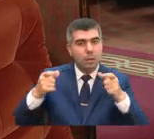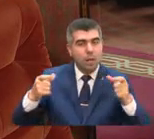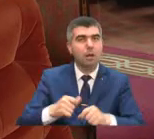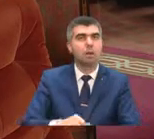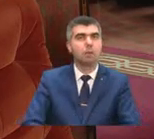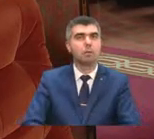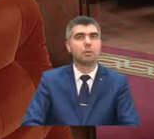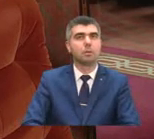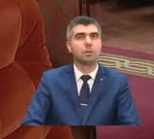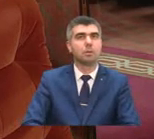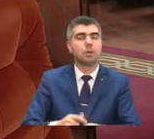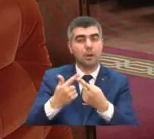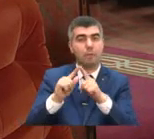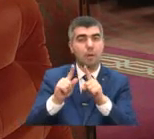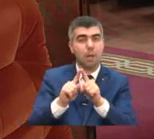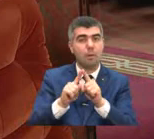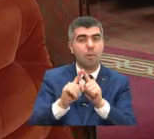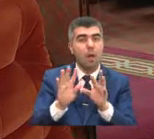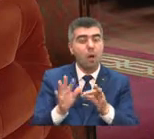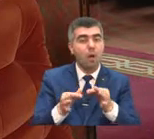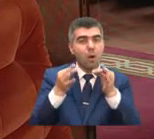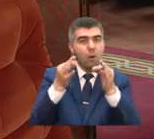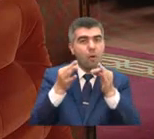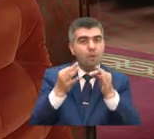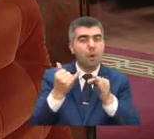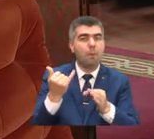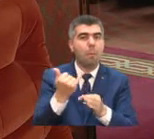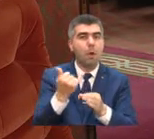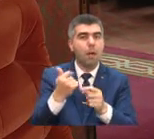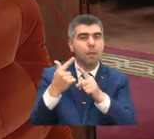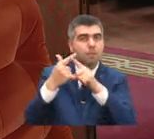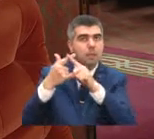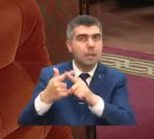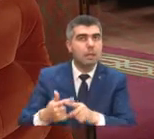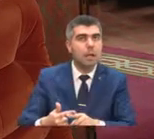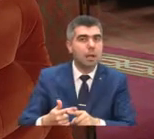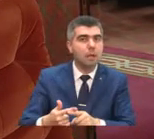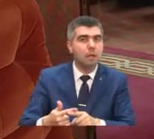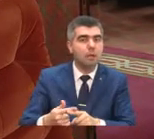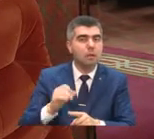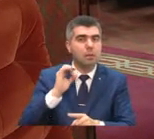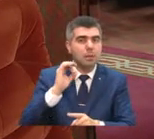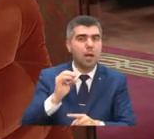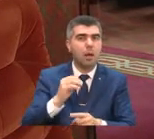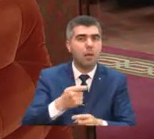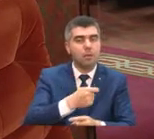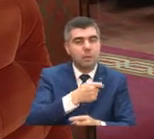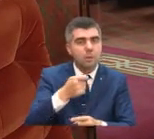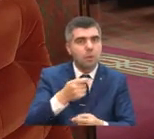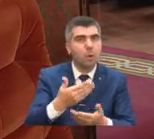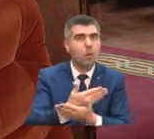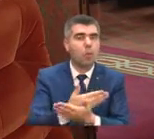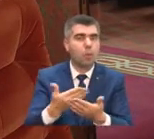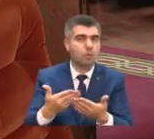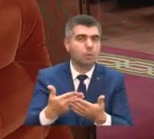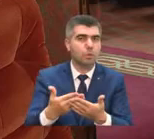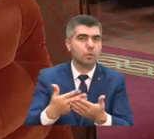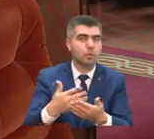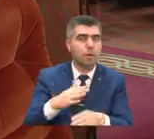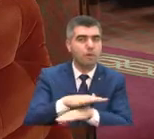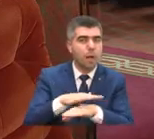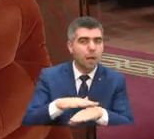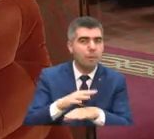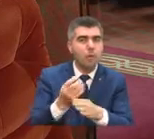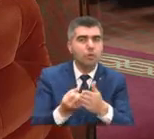واحد نسبة مهمة المالية العمومية اللي تم الاستثمار ديالها داخل هاد العمل الأقاليم